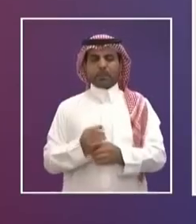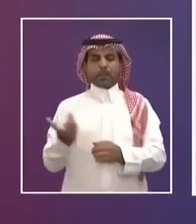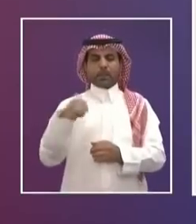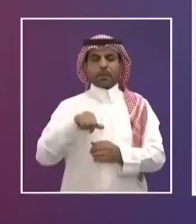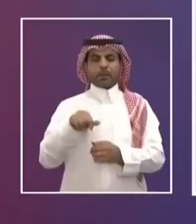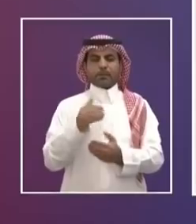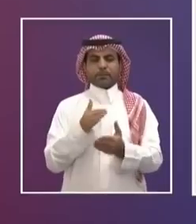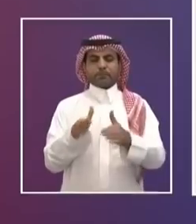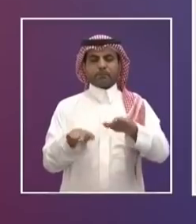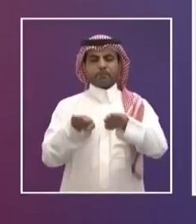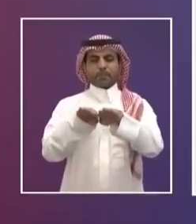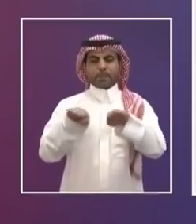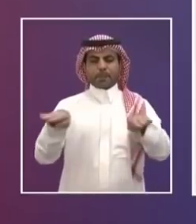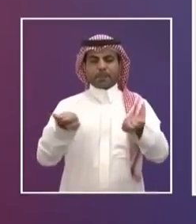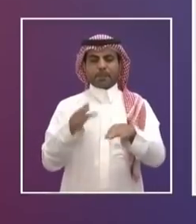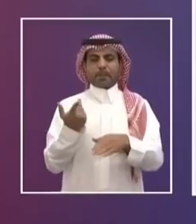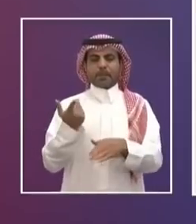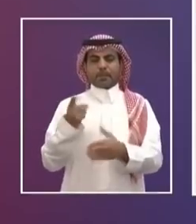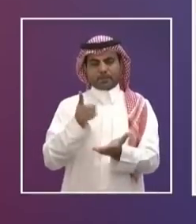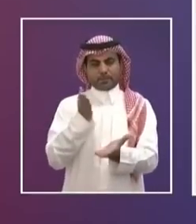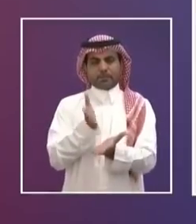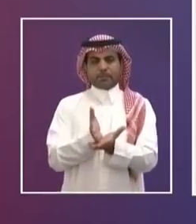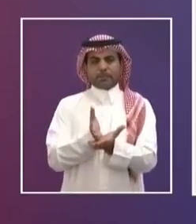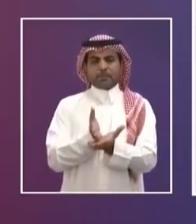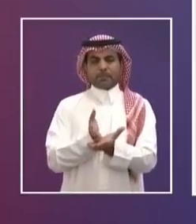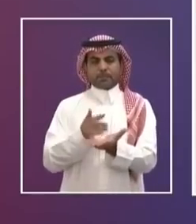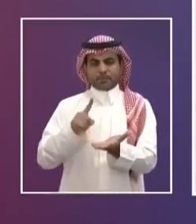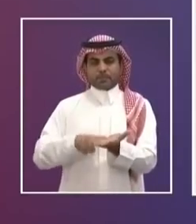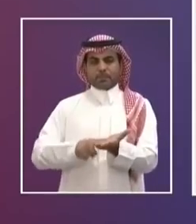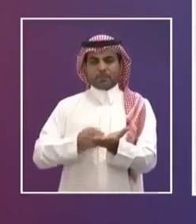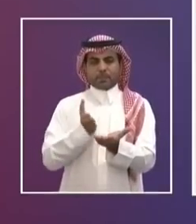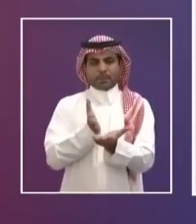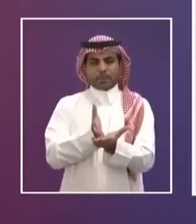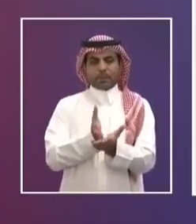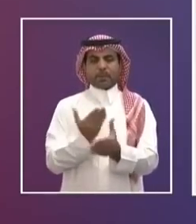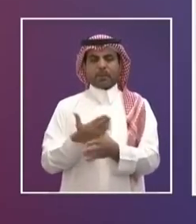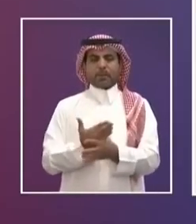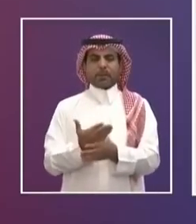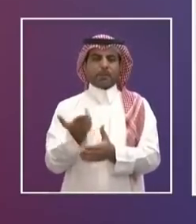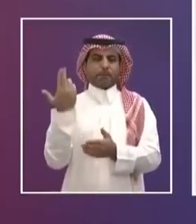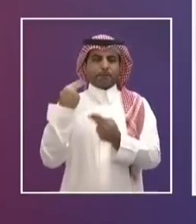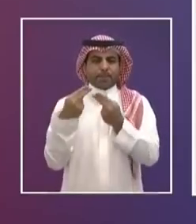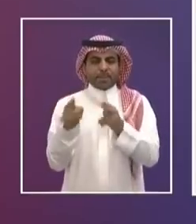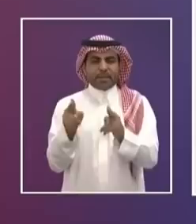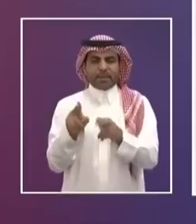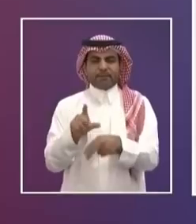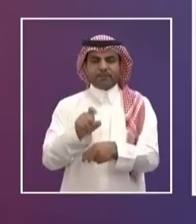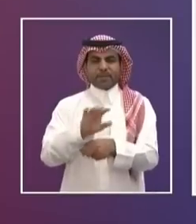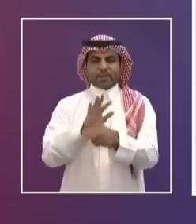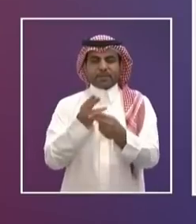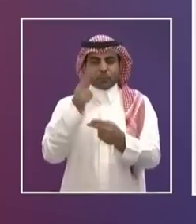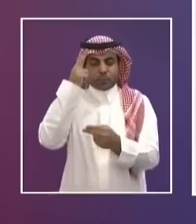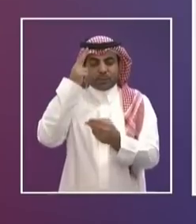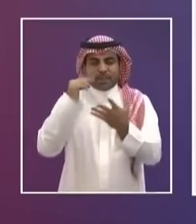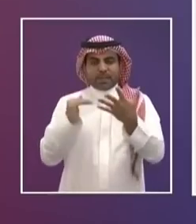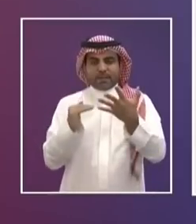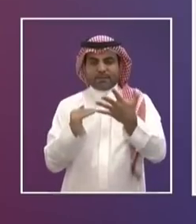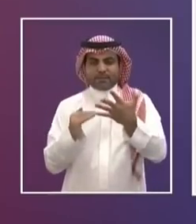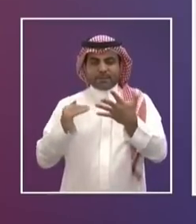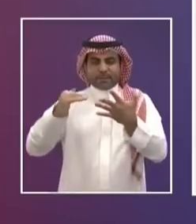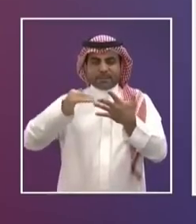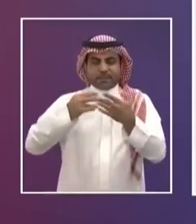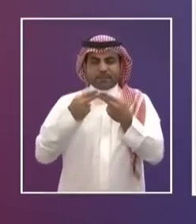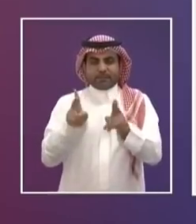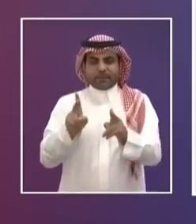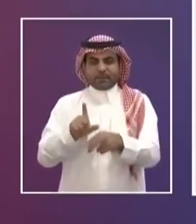الخطاب المتوازن الصادق الشفاف الواضح هو منذ البداية المنهج الذي اتخذته المملكة العربية السعودية في التعامل